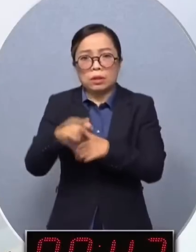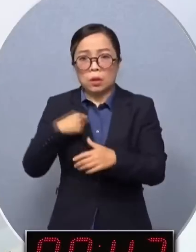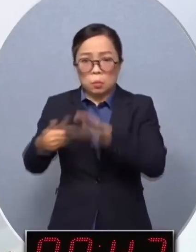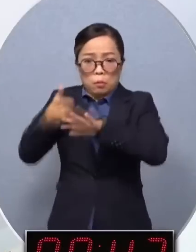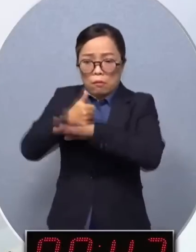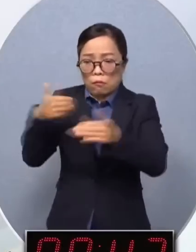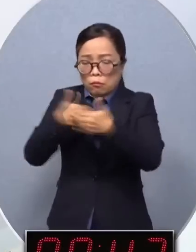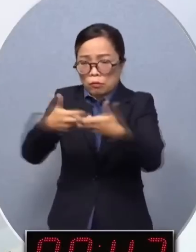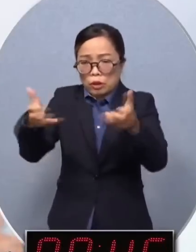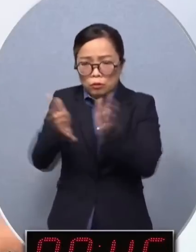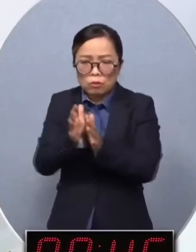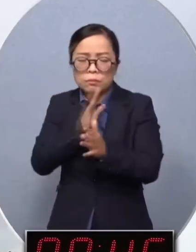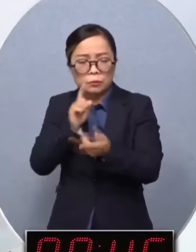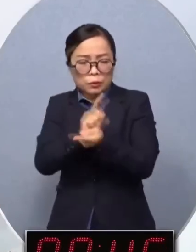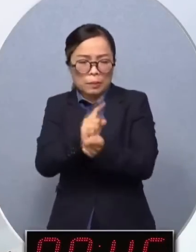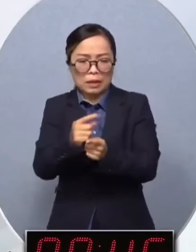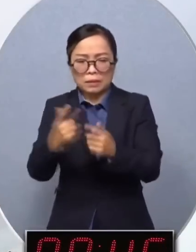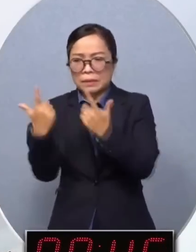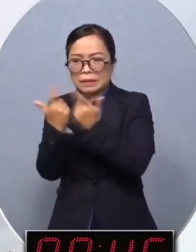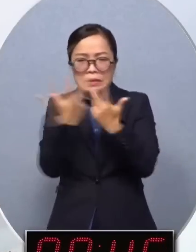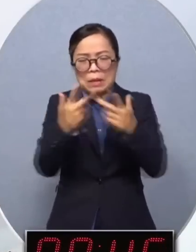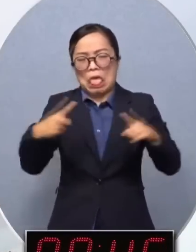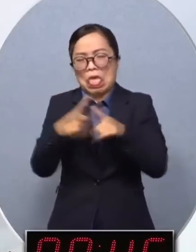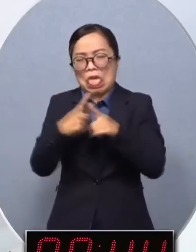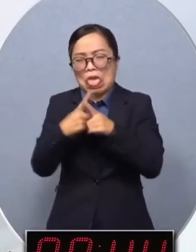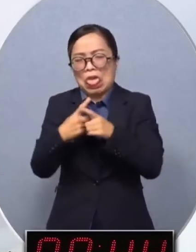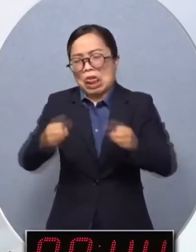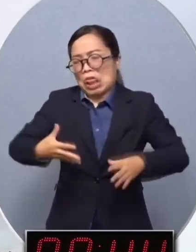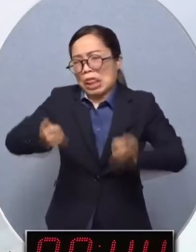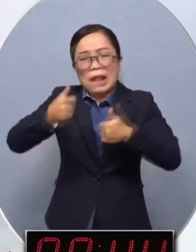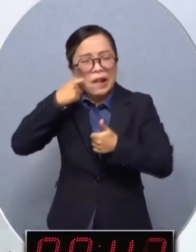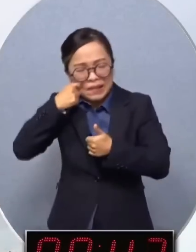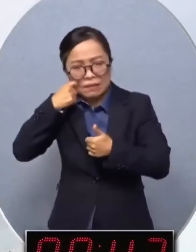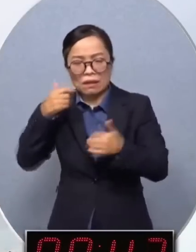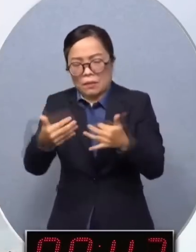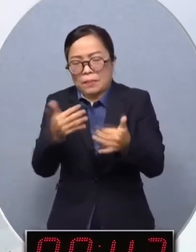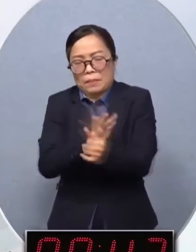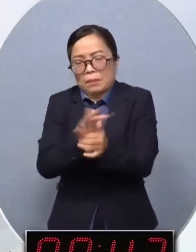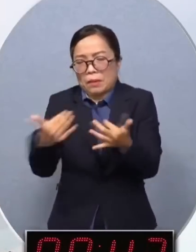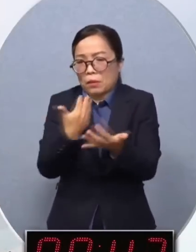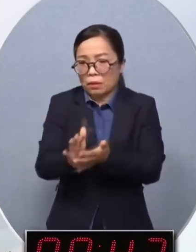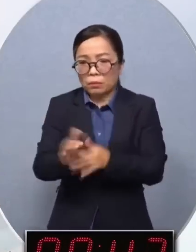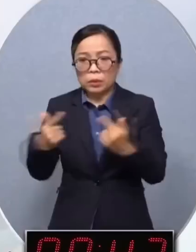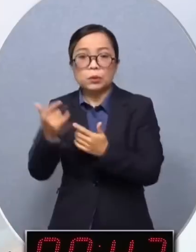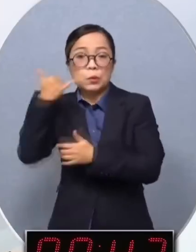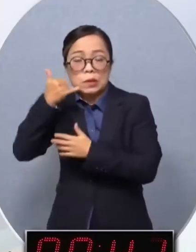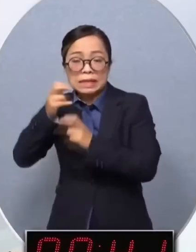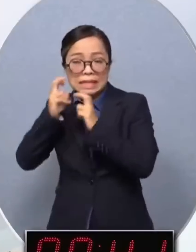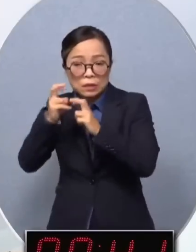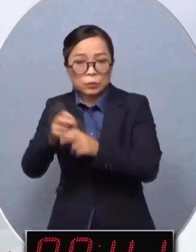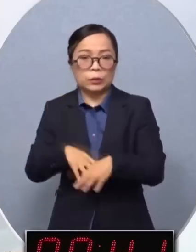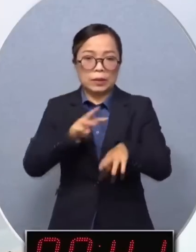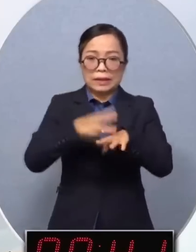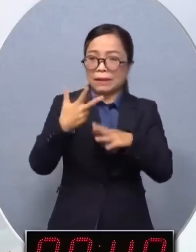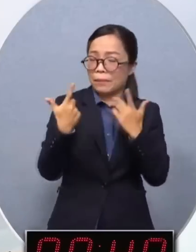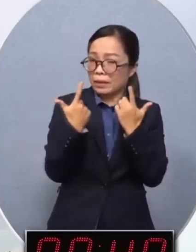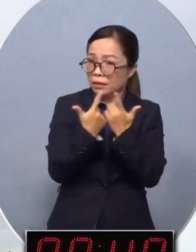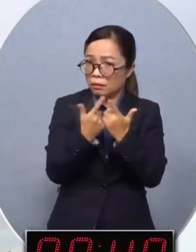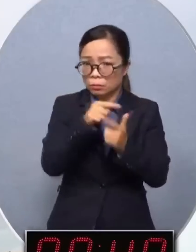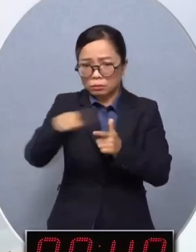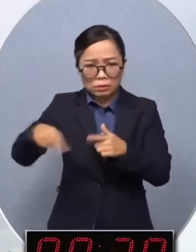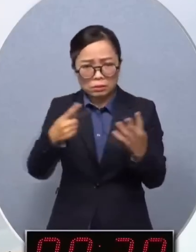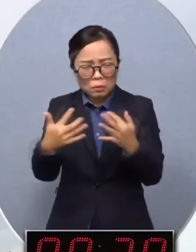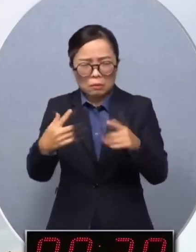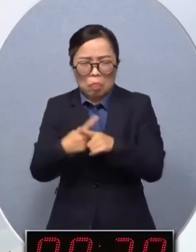台北新北吵来吵去没办法解决的问题啊，包括基隆捷运跟连结系统捷运，包括淡北道路好、哦、等